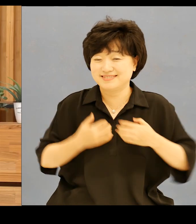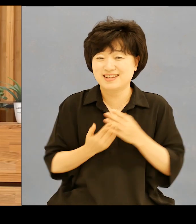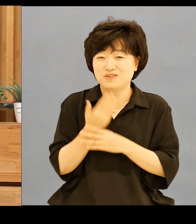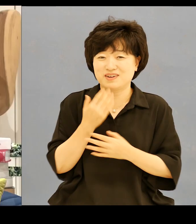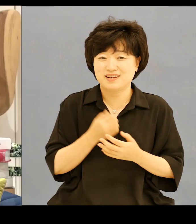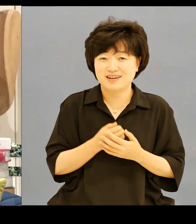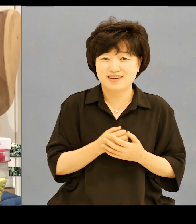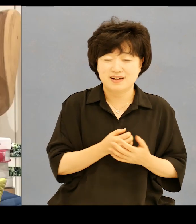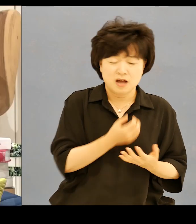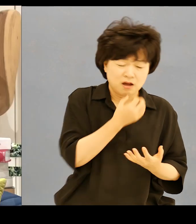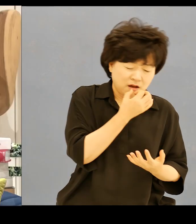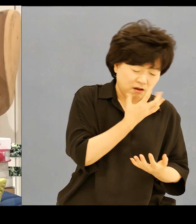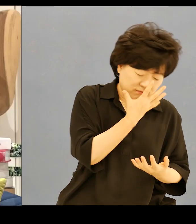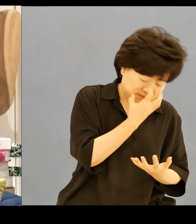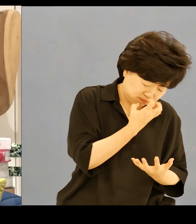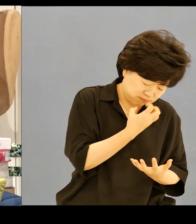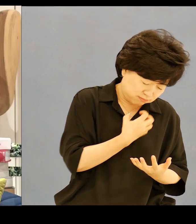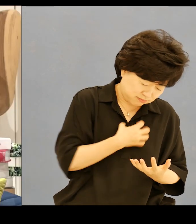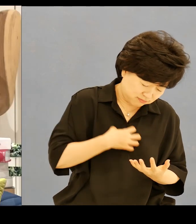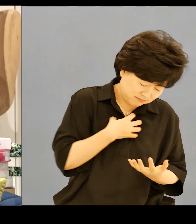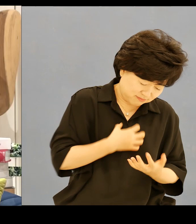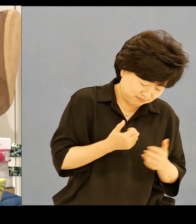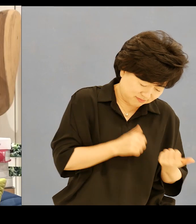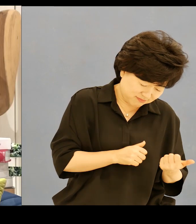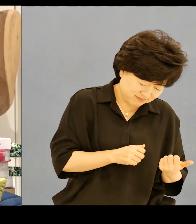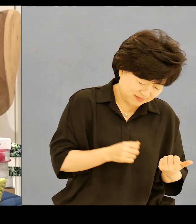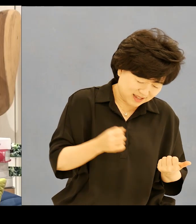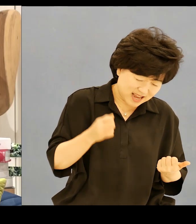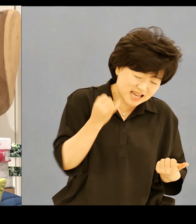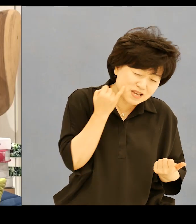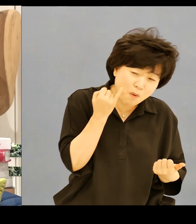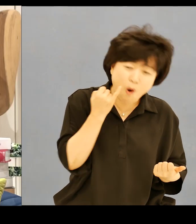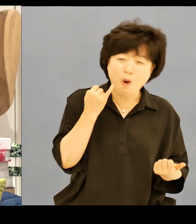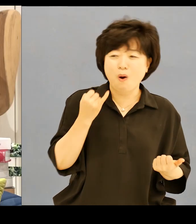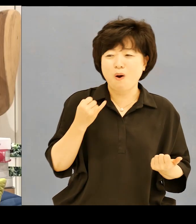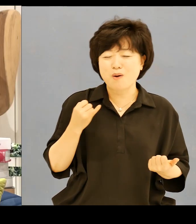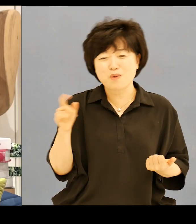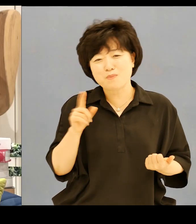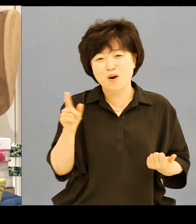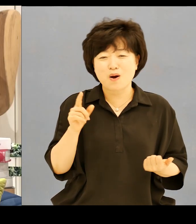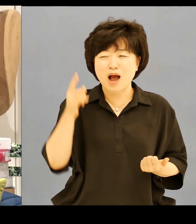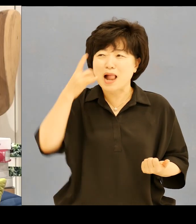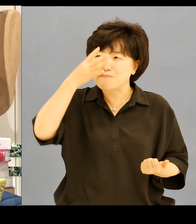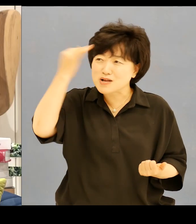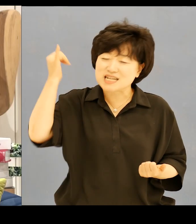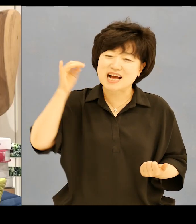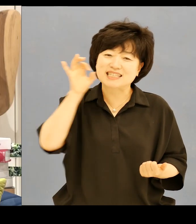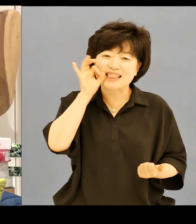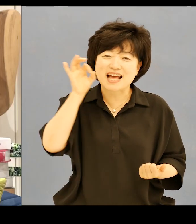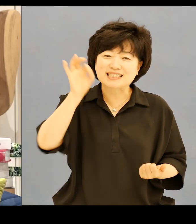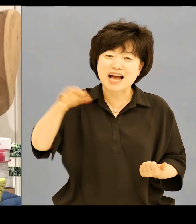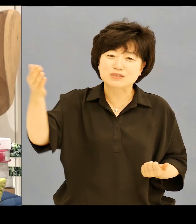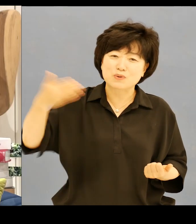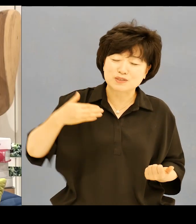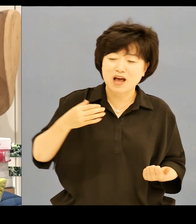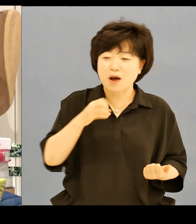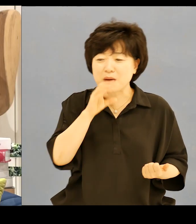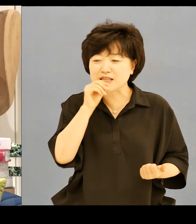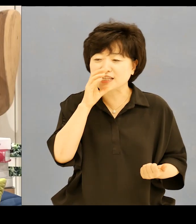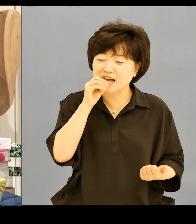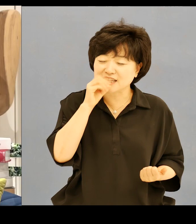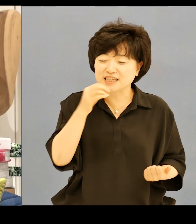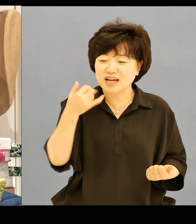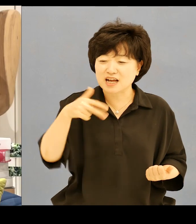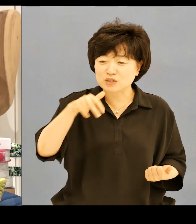막 힘들었는데 조카가 막 이모 나 이거 할머니가 사탕을 사줬어 막 하면서 막 전에 제자